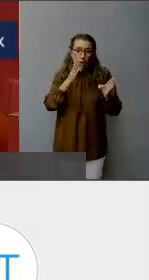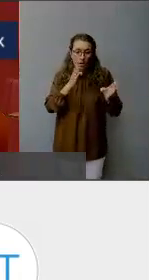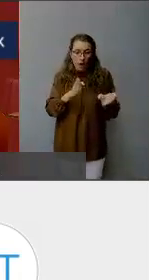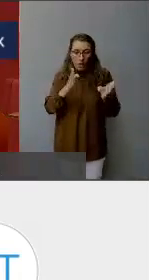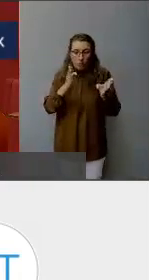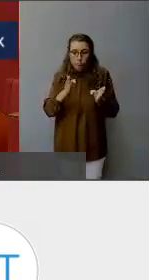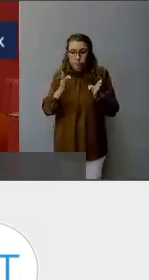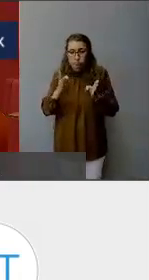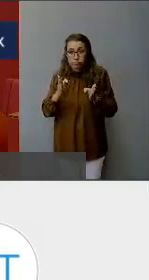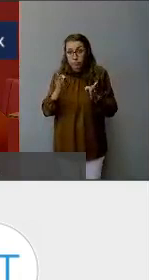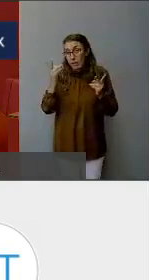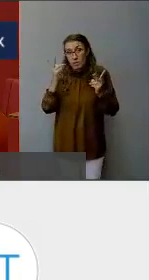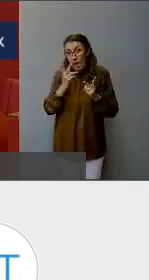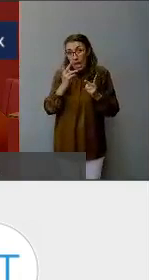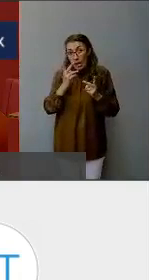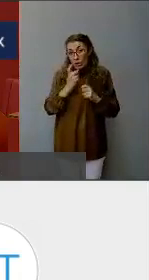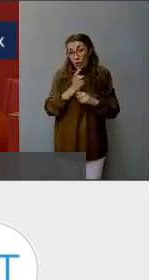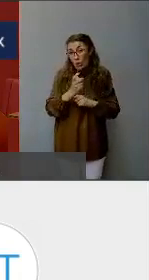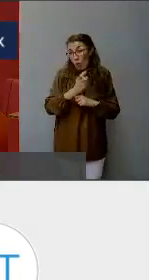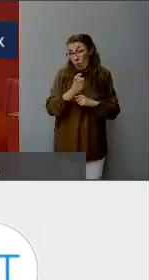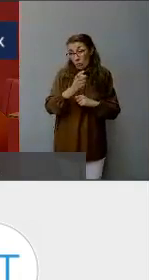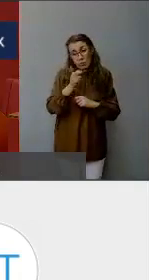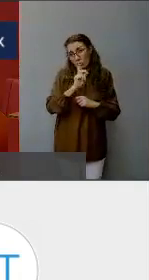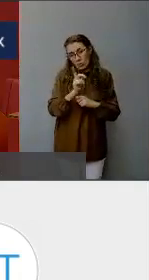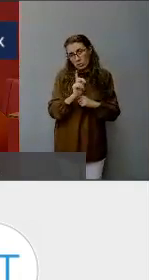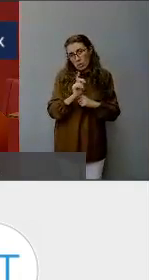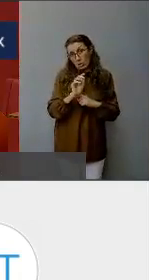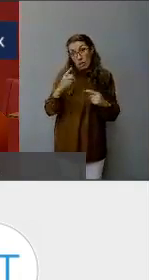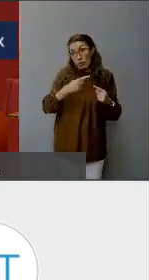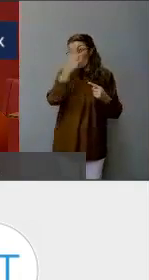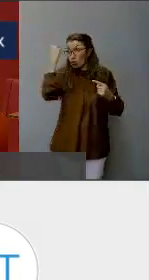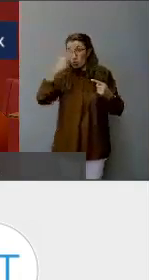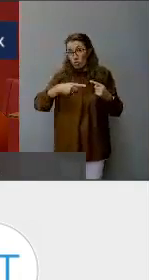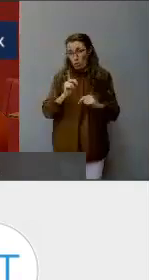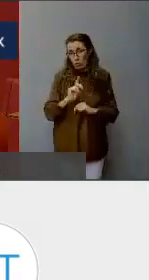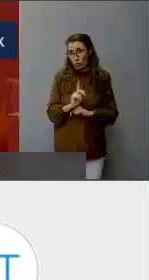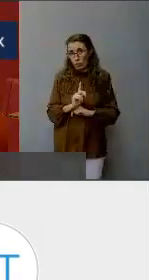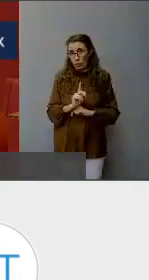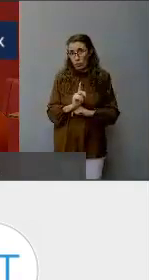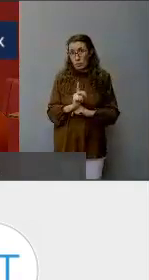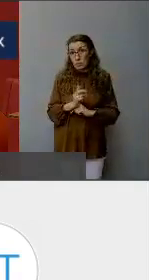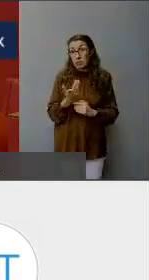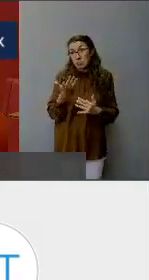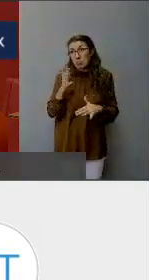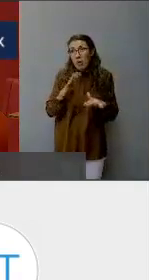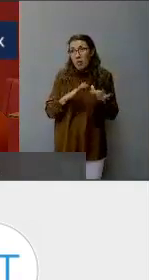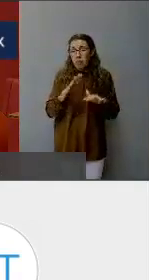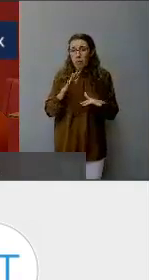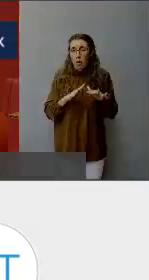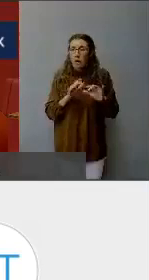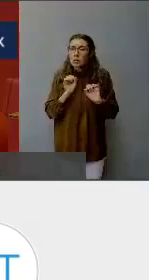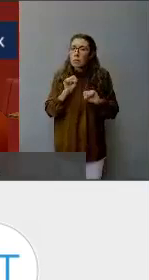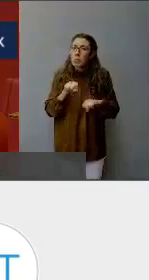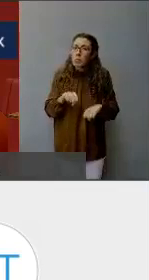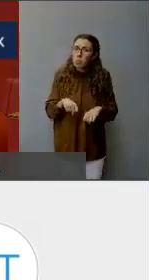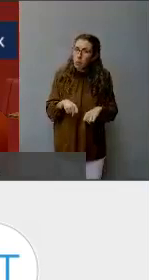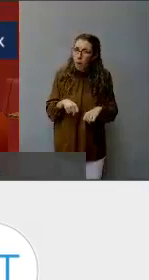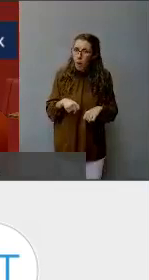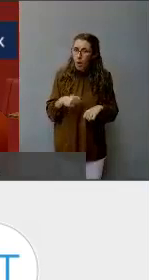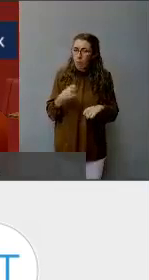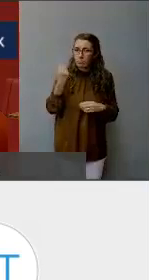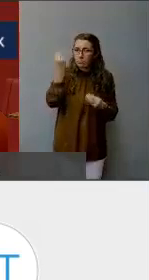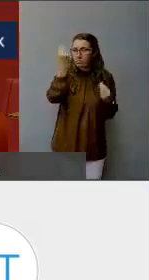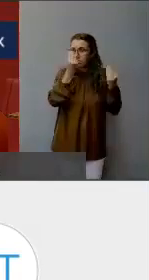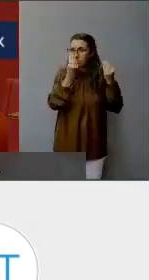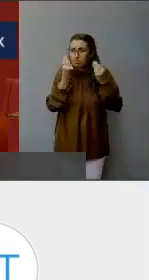continuative e non coprono l'intero arco della giornata quindi si potrebbe sicuramente fare in modo di conciliare le